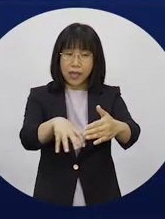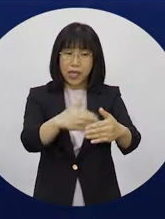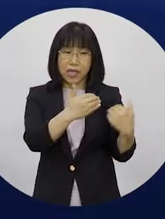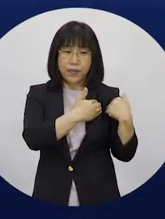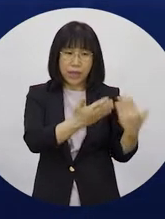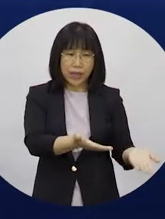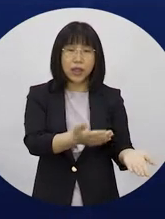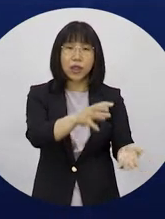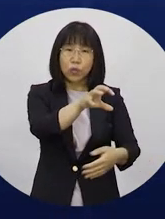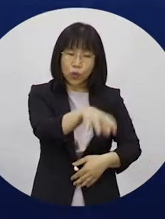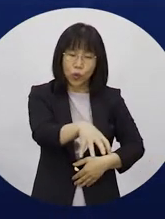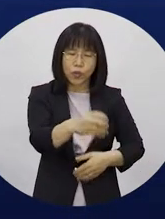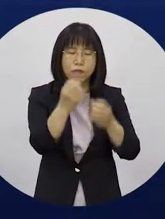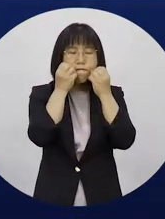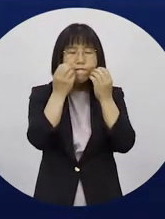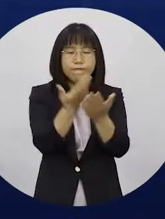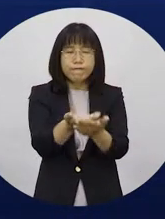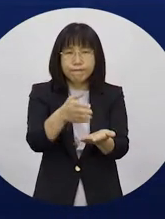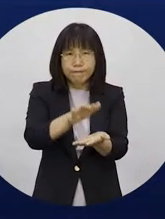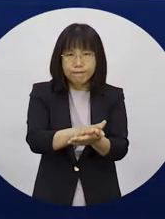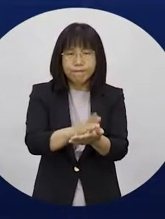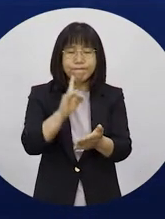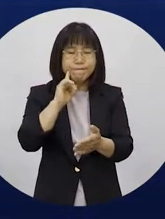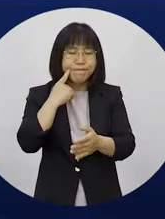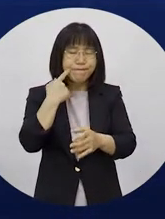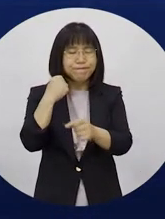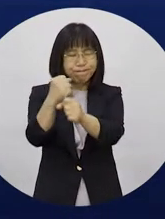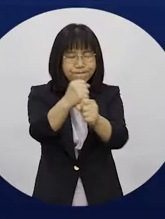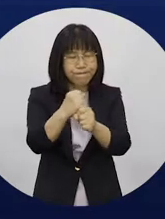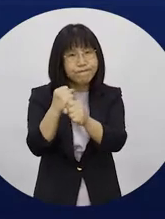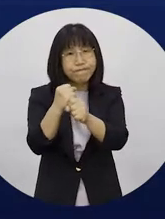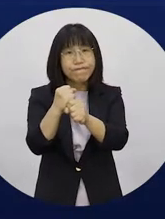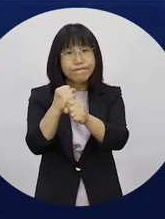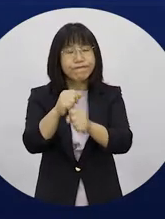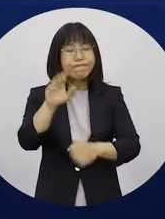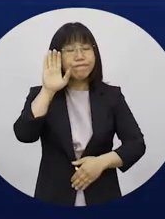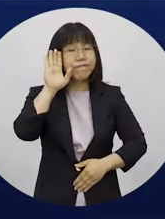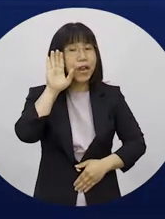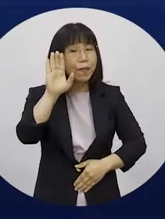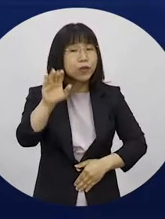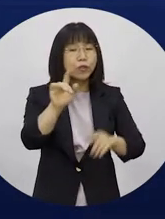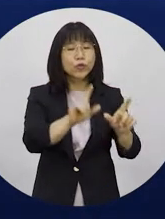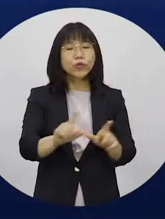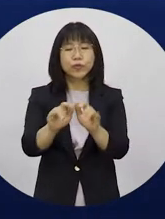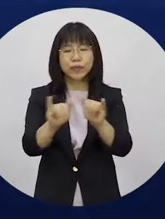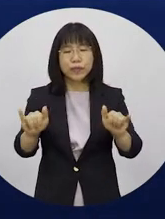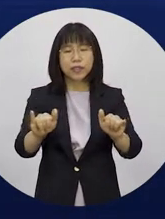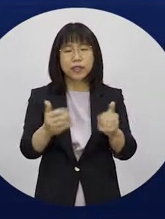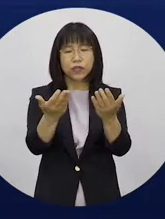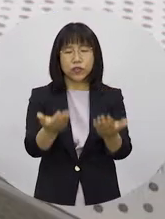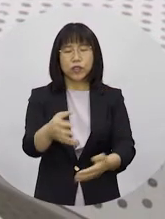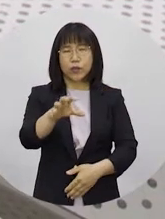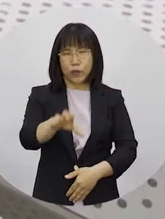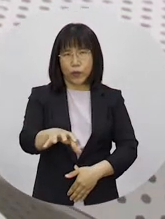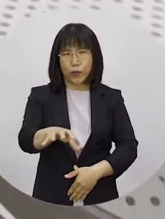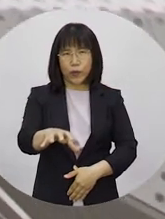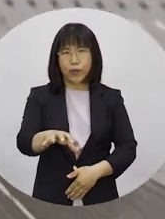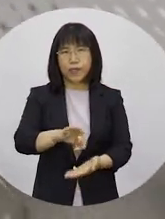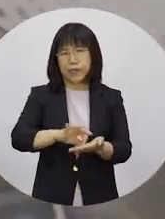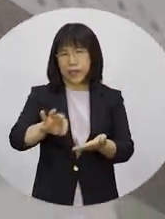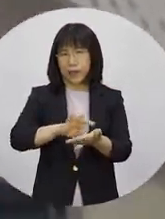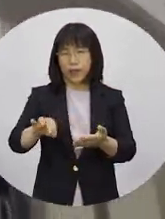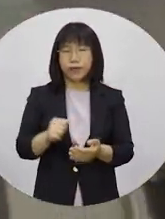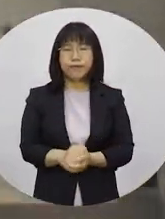리모델링한 것으로 입주민과 지역주민들의 사랑방 역할을 톡톡히 할 것으로 기대하고 있습니다.